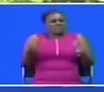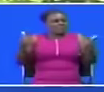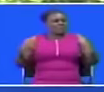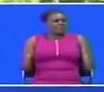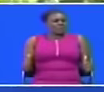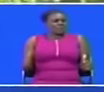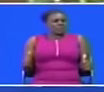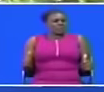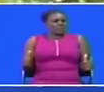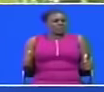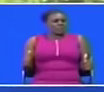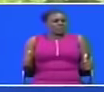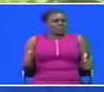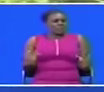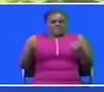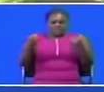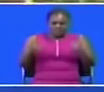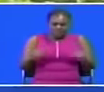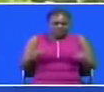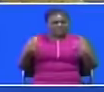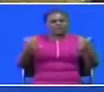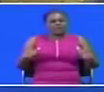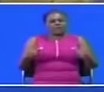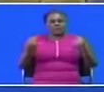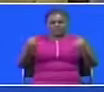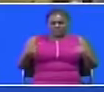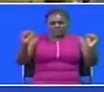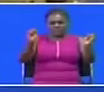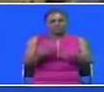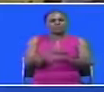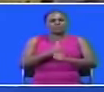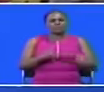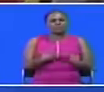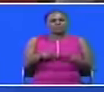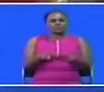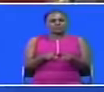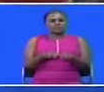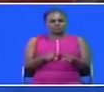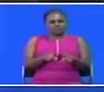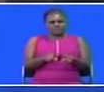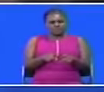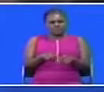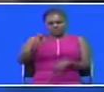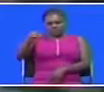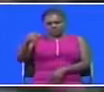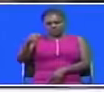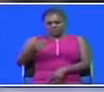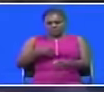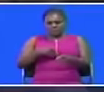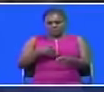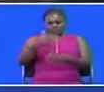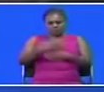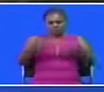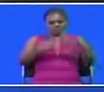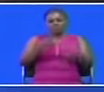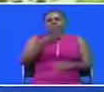leo. Hawajafanya na hawatafanya. Joho also dug out on the proposal by the Jubilee government to construct a dry